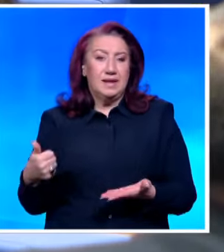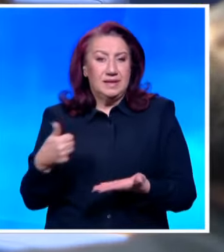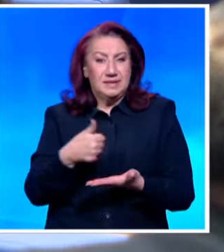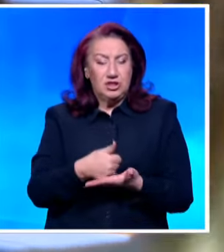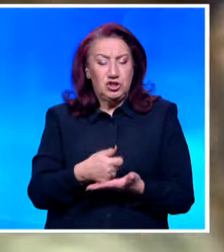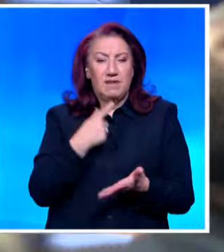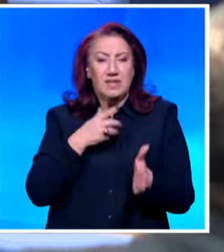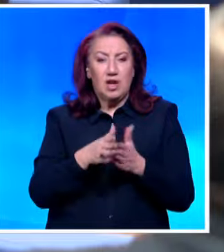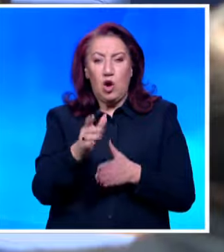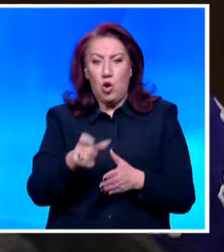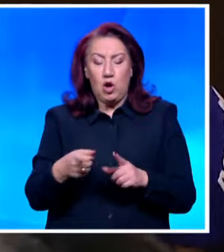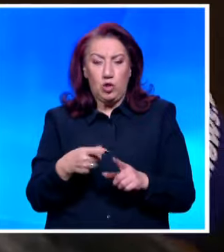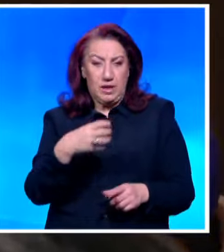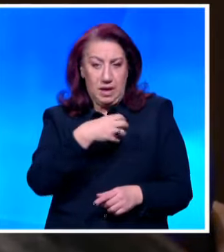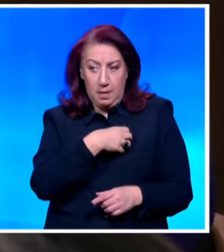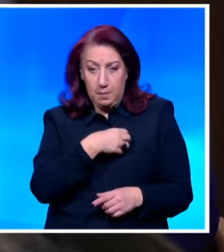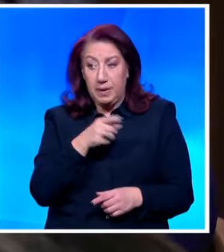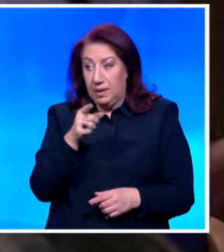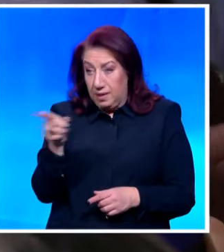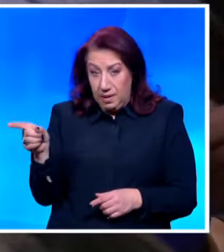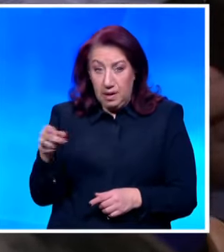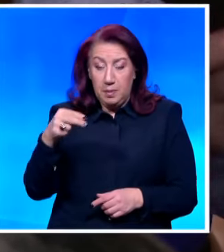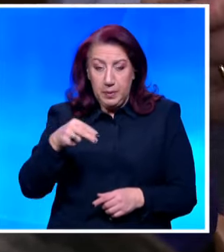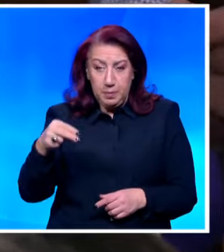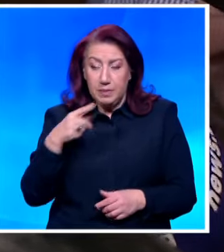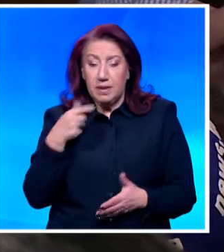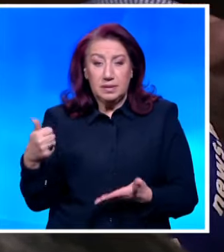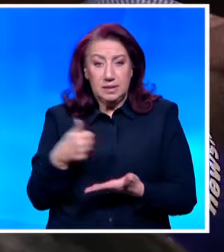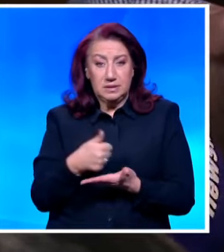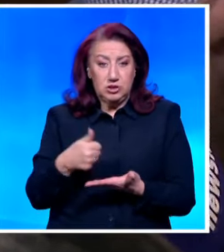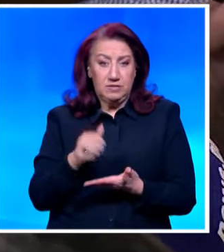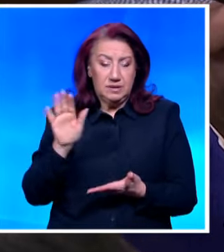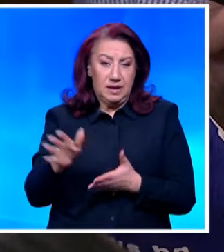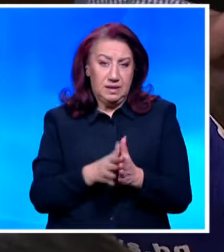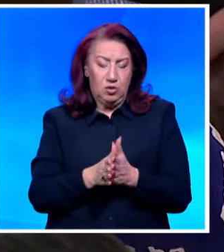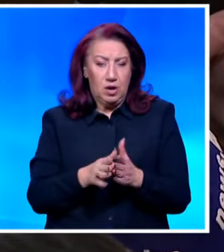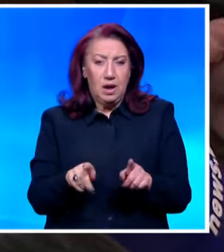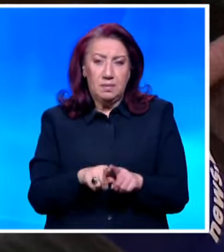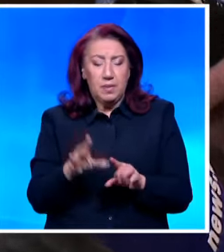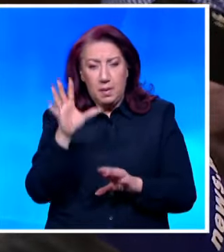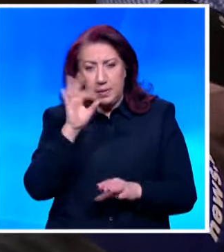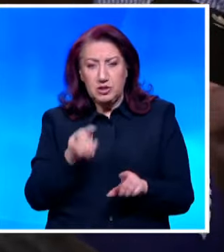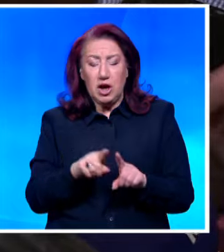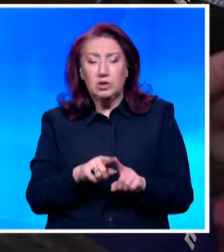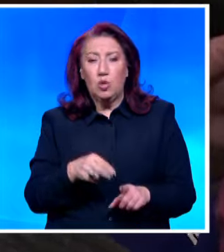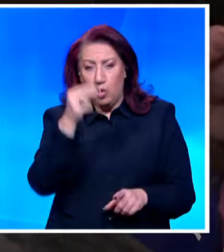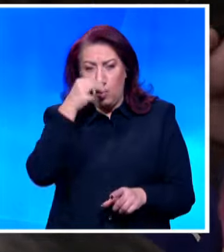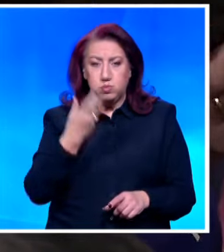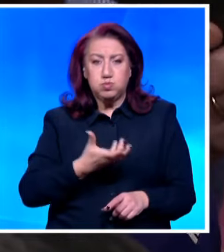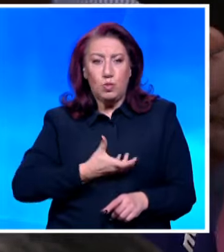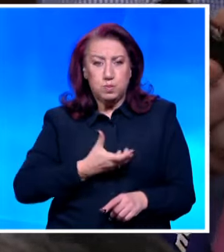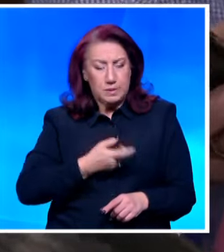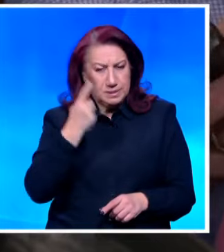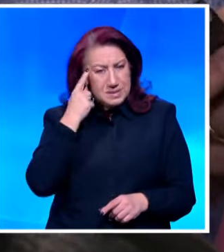те ги правят точно ми е като попската работа където един